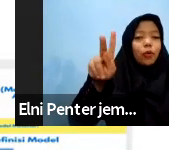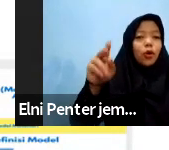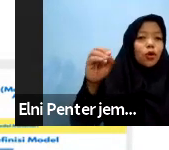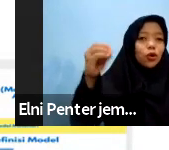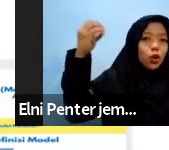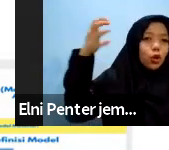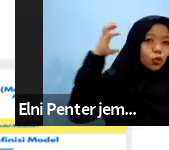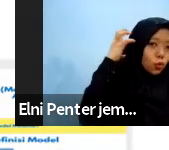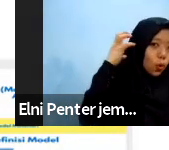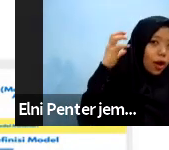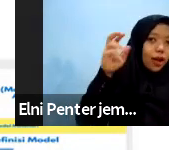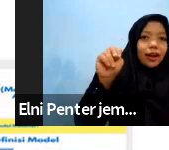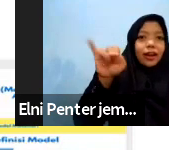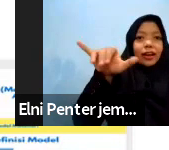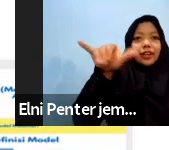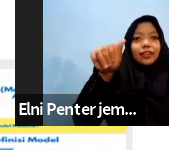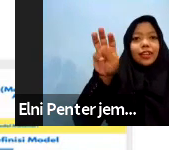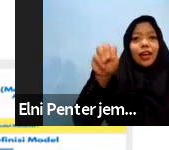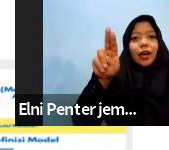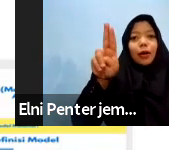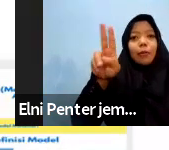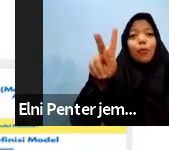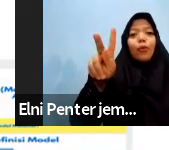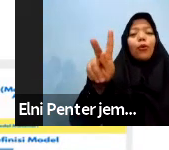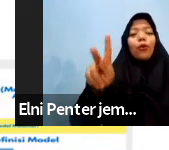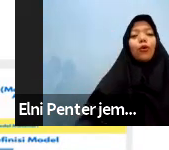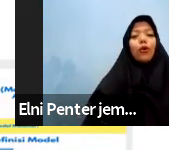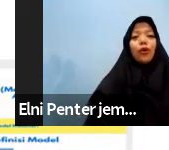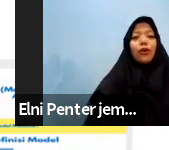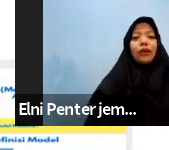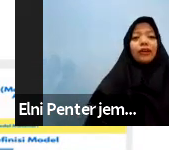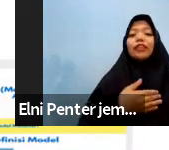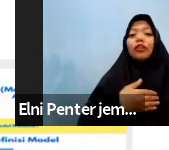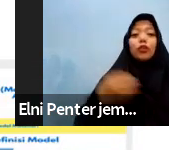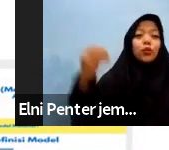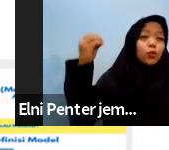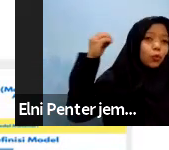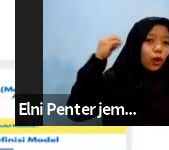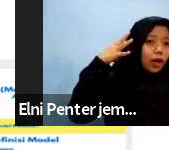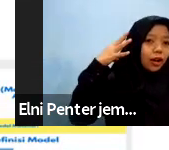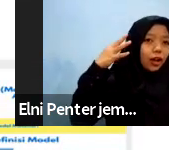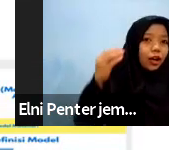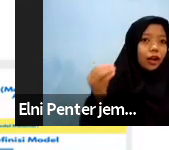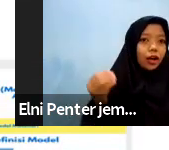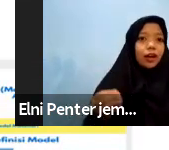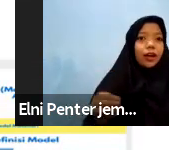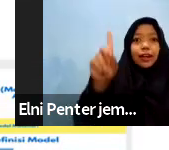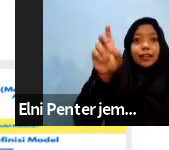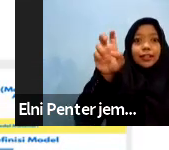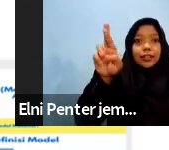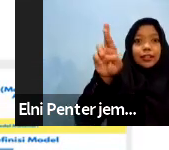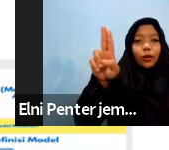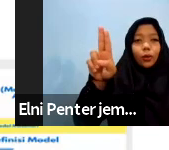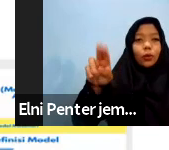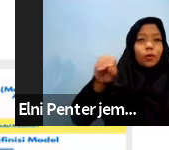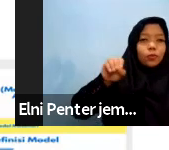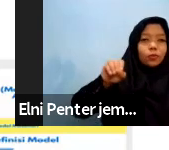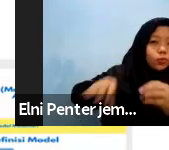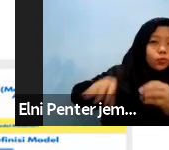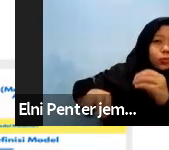ada tentang astronot Oh kalau bunyi brunya seperti ini berarti ini derunya pesawat yang